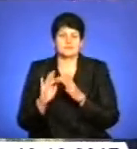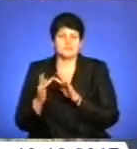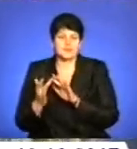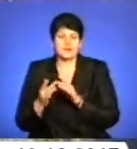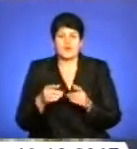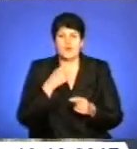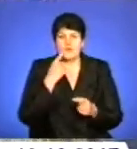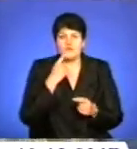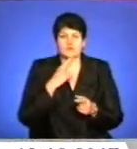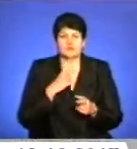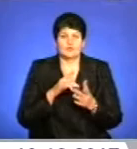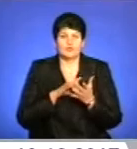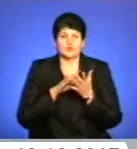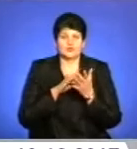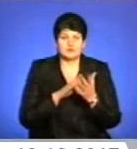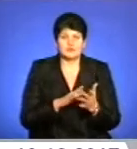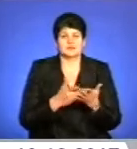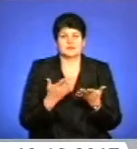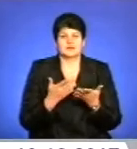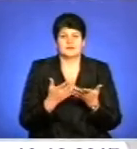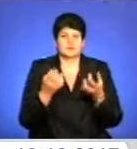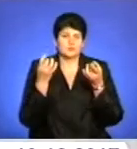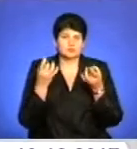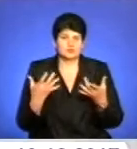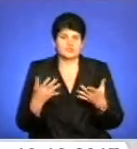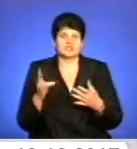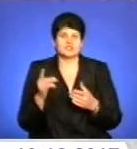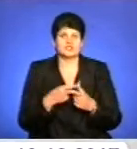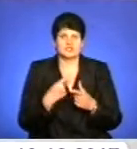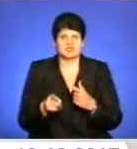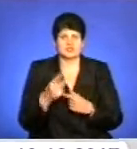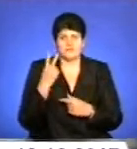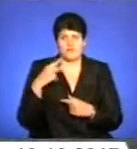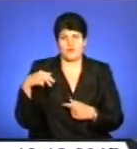що подорожувати автостопом людині на інвалідному візку простіше, аніж на своїх двох.